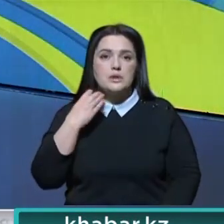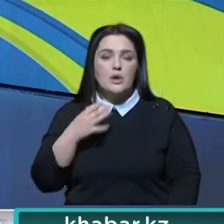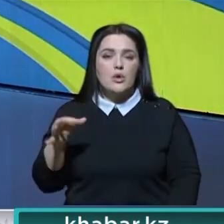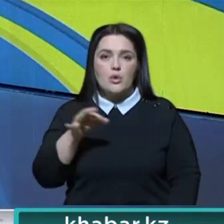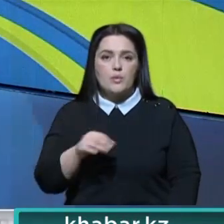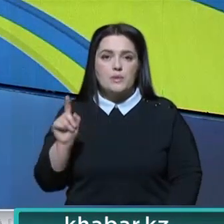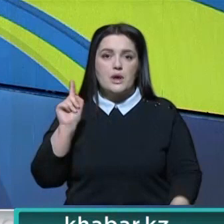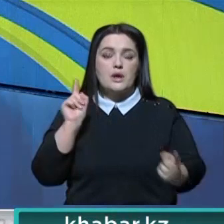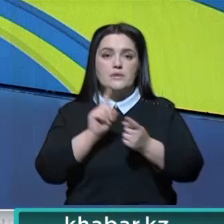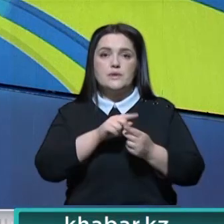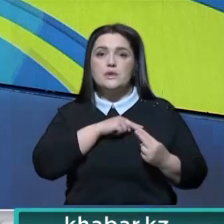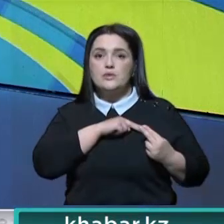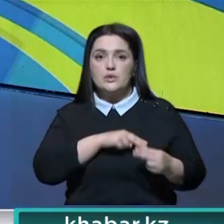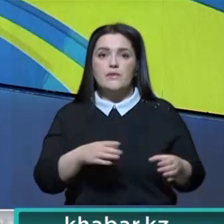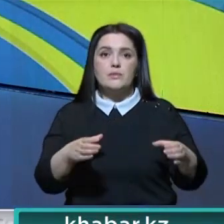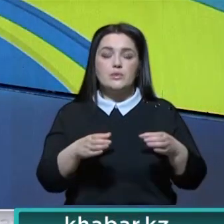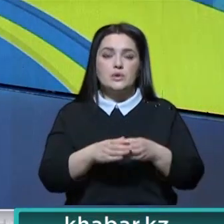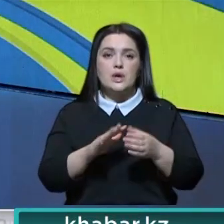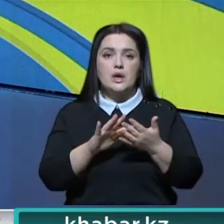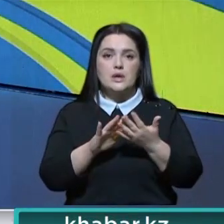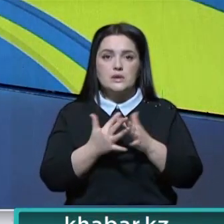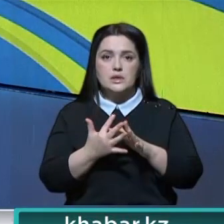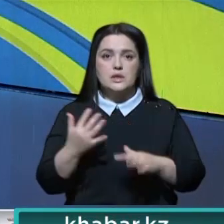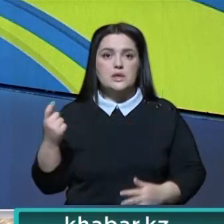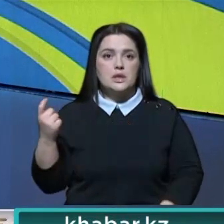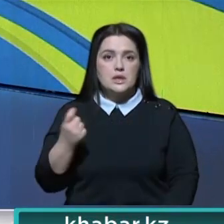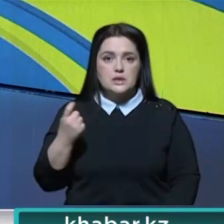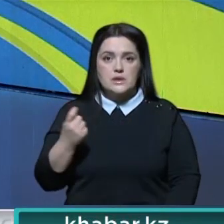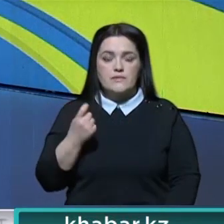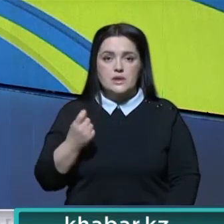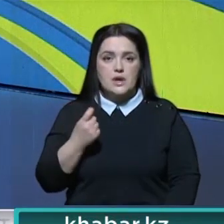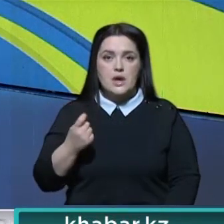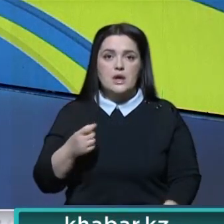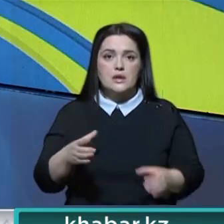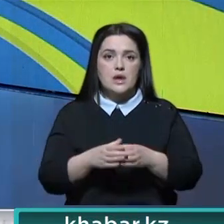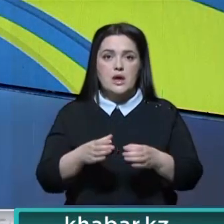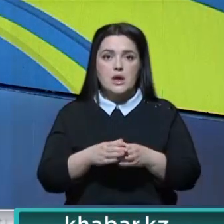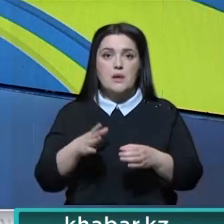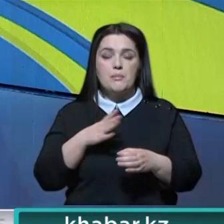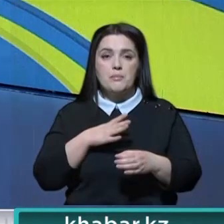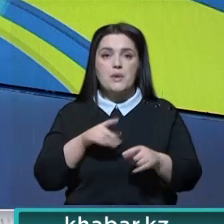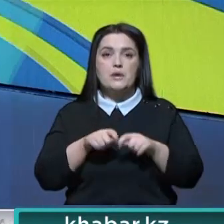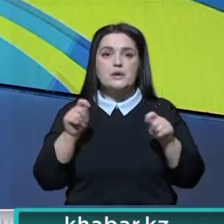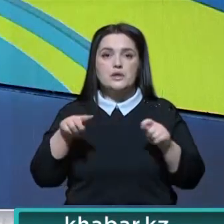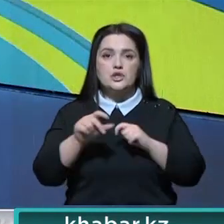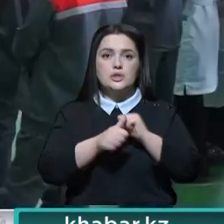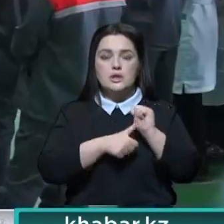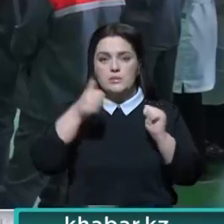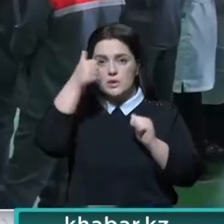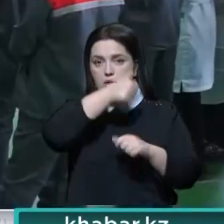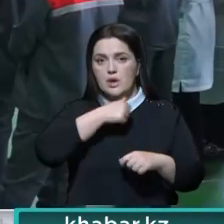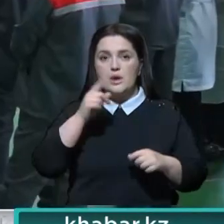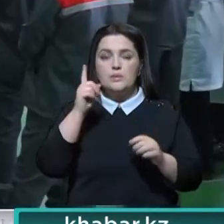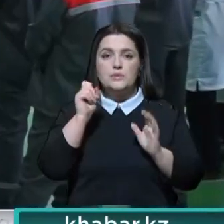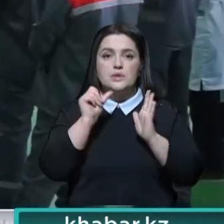в Кызылординской области. Они встретились с трудовым коллективом одного из сельскохозяйственных товариществ, которое было образовано в 2016